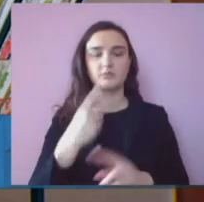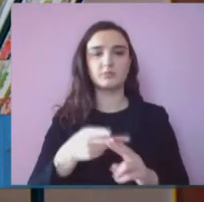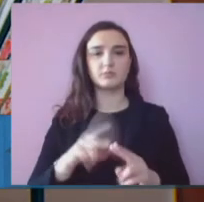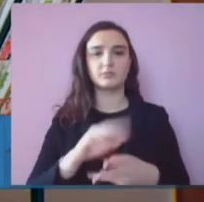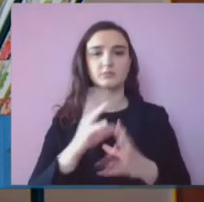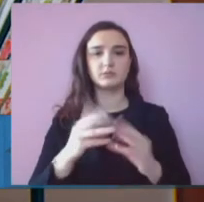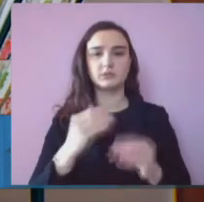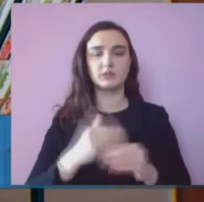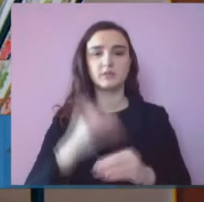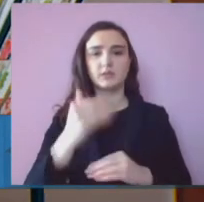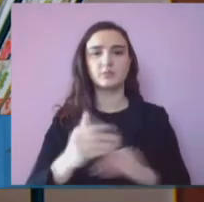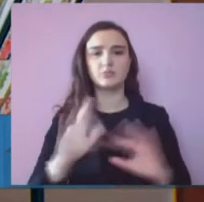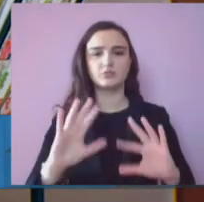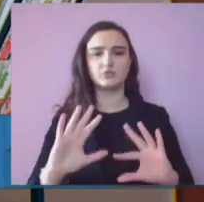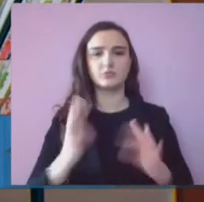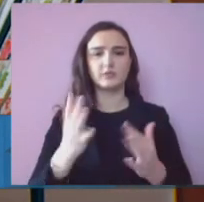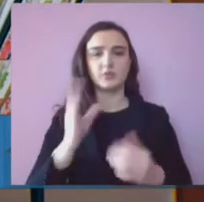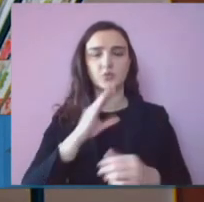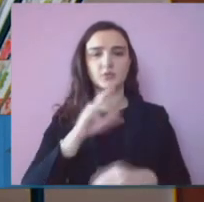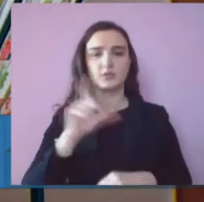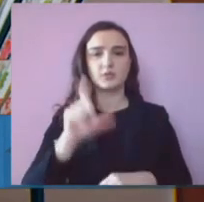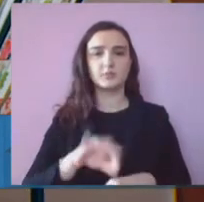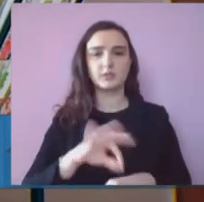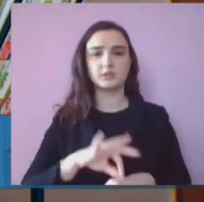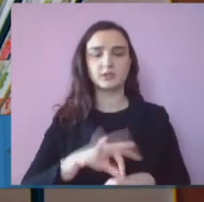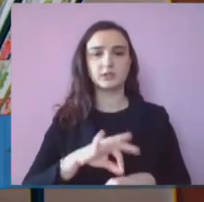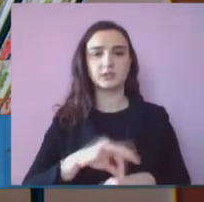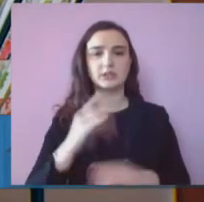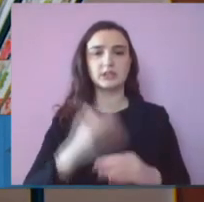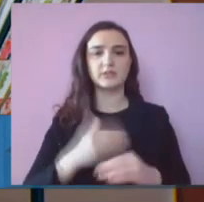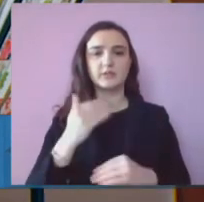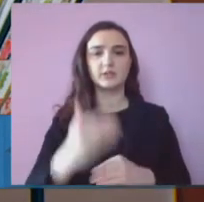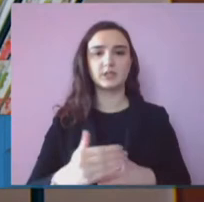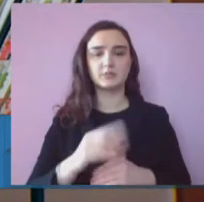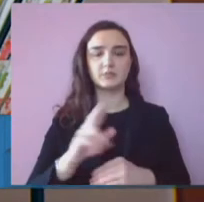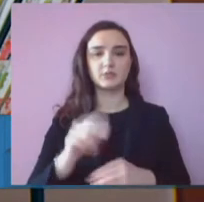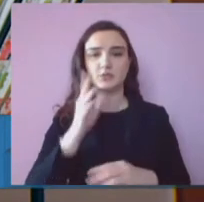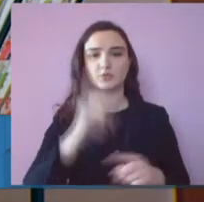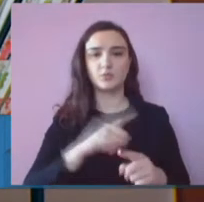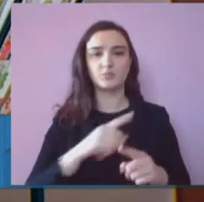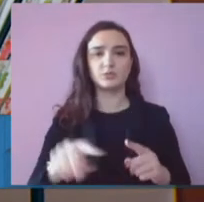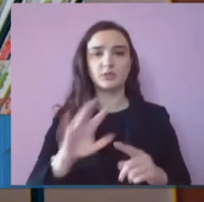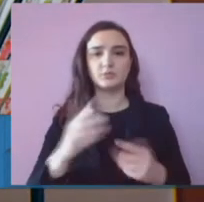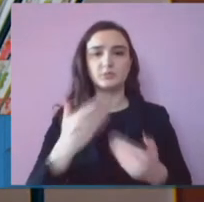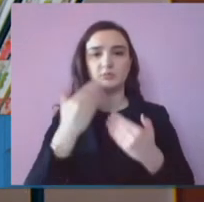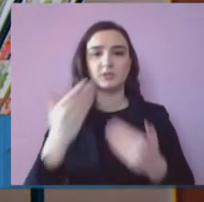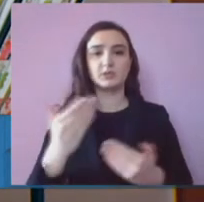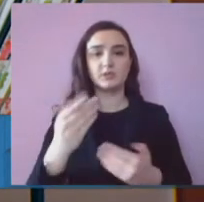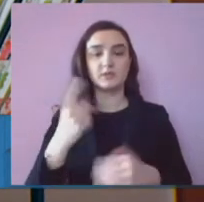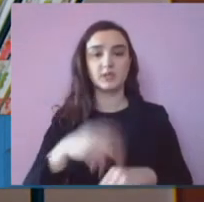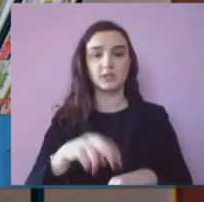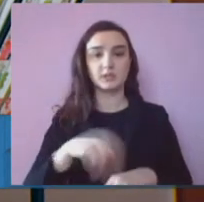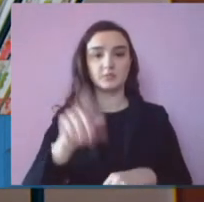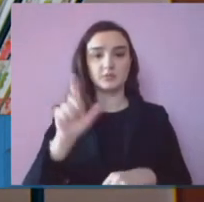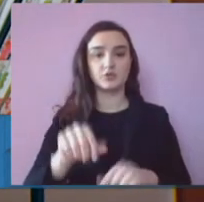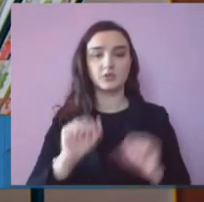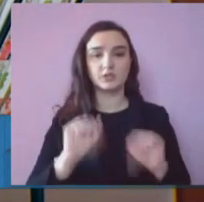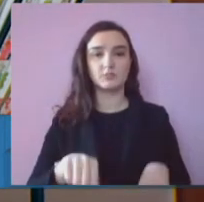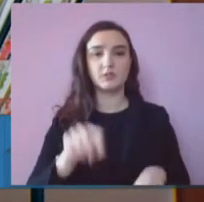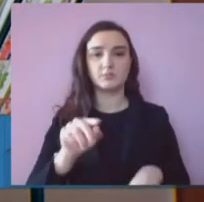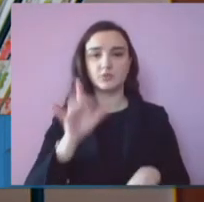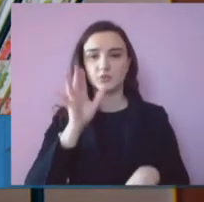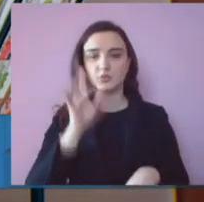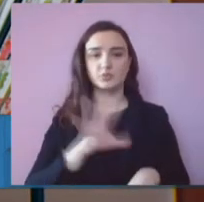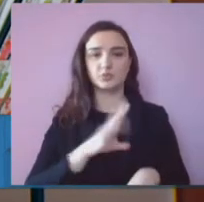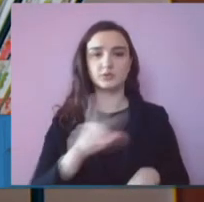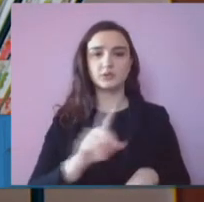შემთხვევები, როდესაც პაციენტი იგვიანებს და დროულად არ მიმართავს ექიმს. შესაძლებელია ამ დროს იყოს რაღაც